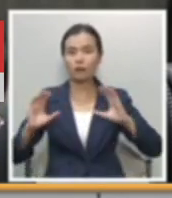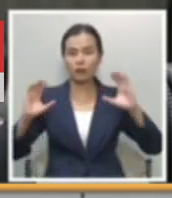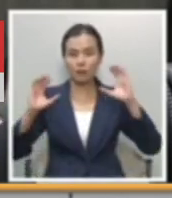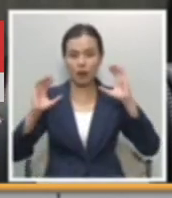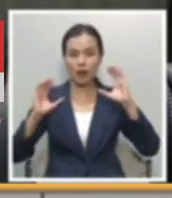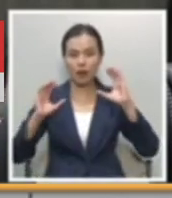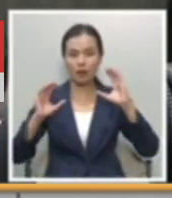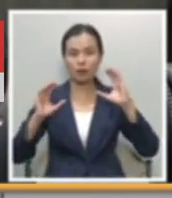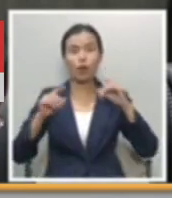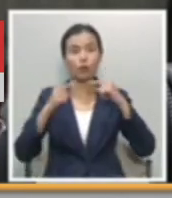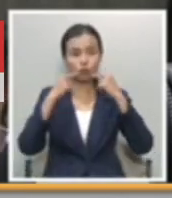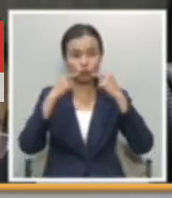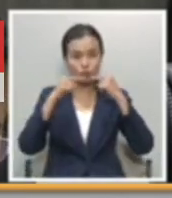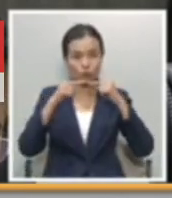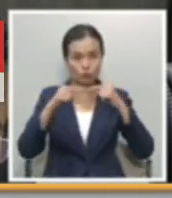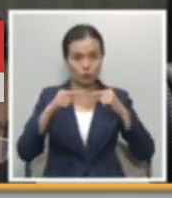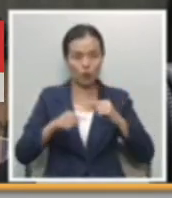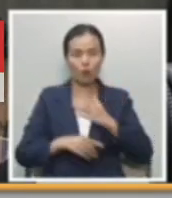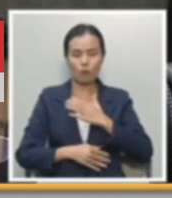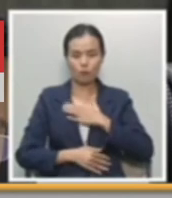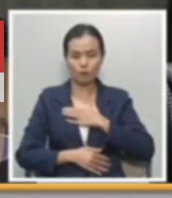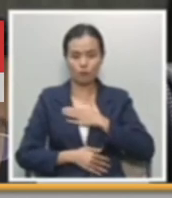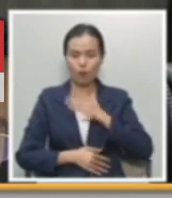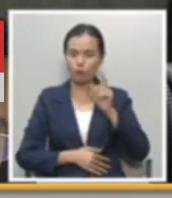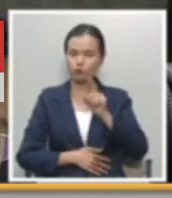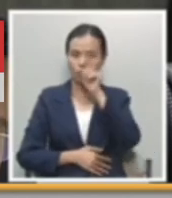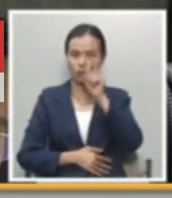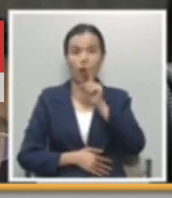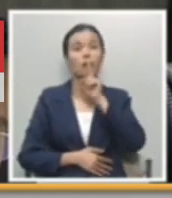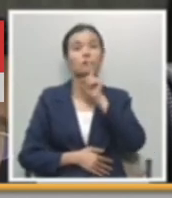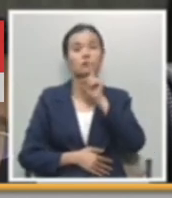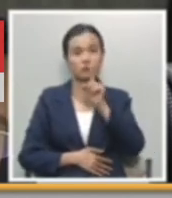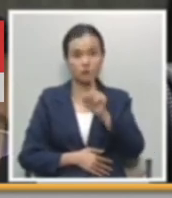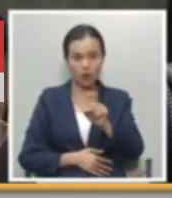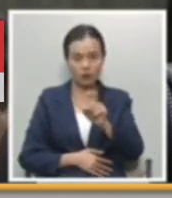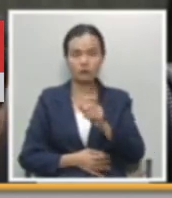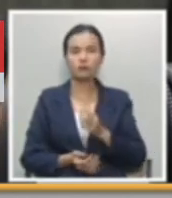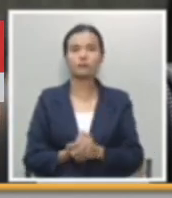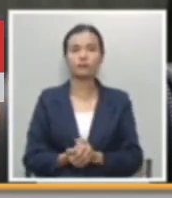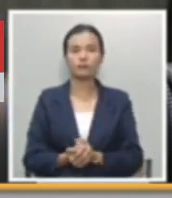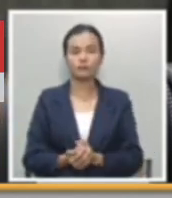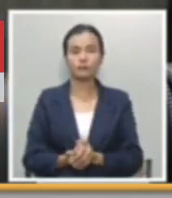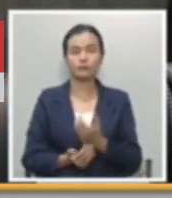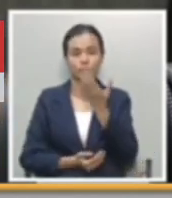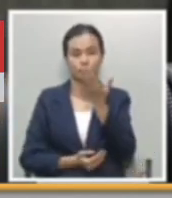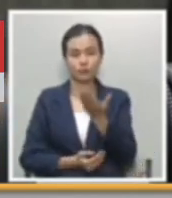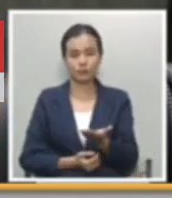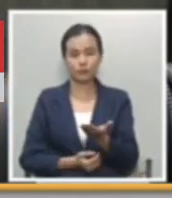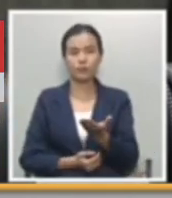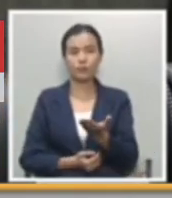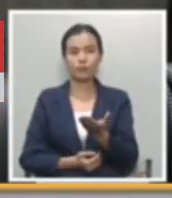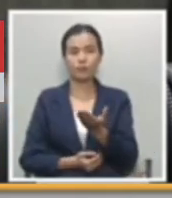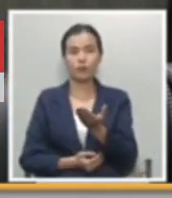อบในสิ่งที่กระผมได้ตั้งข้อสังเกตไว้เพื่อที่จะได้ให้สมาชิ